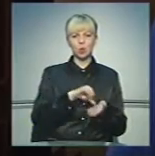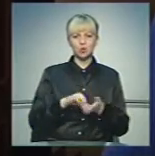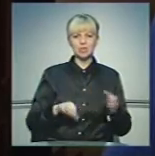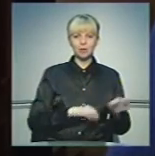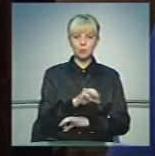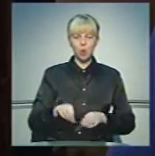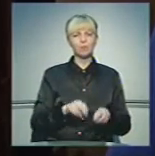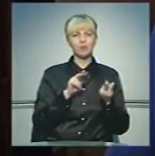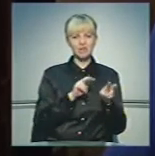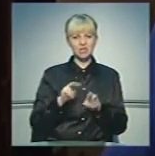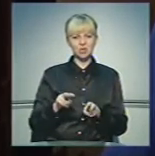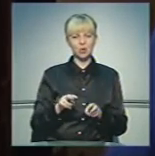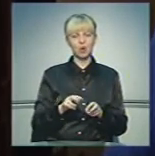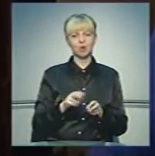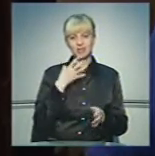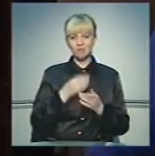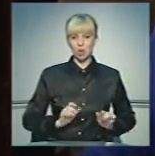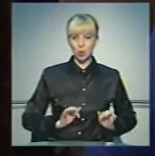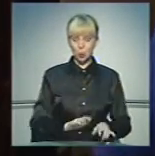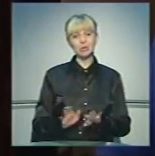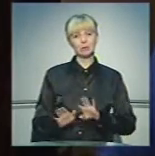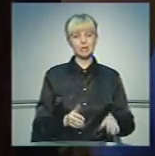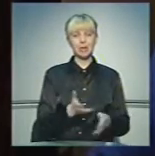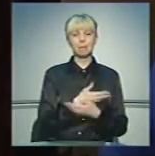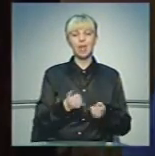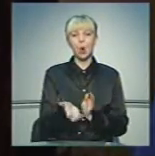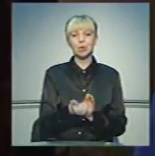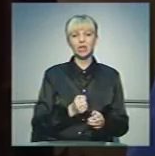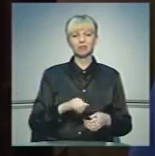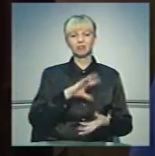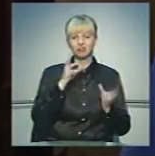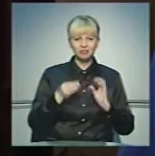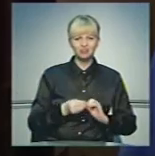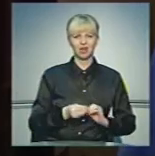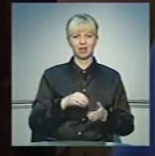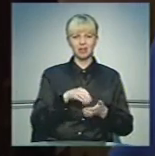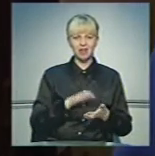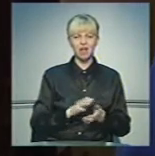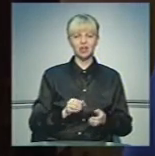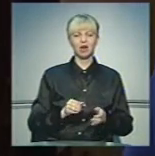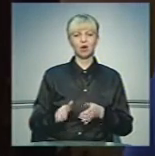проєкту відслідковувати, відстежувати свій рух. І після того ми отримуємо комплексно дані щодо руху